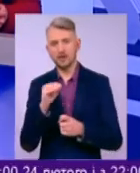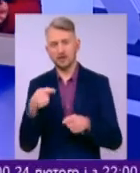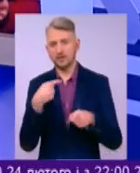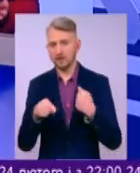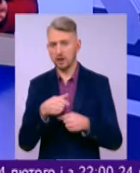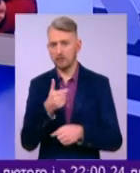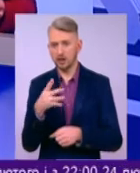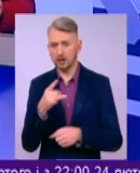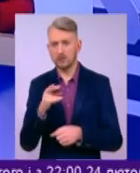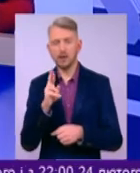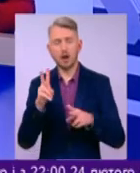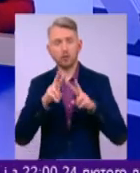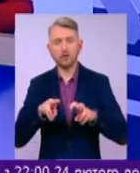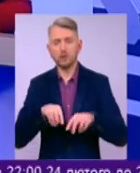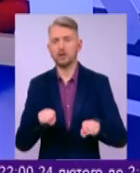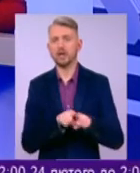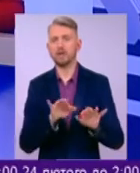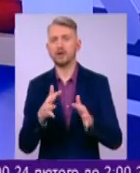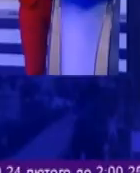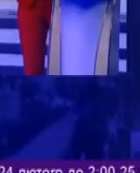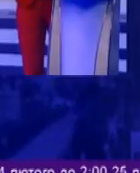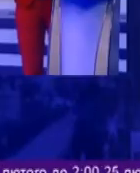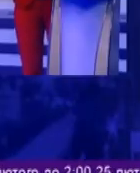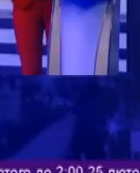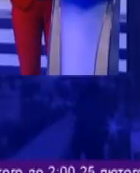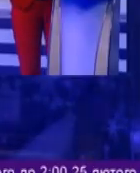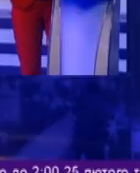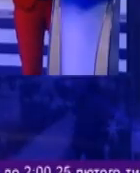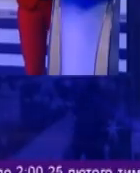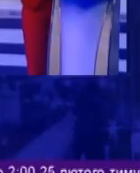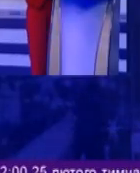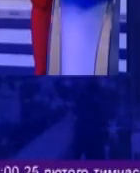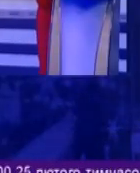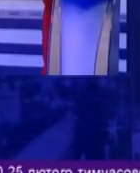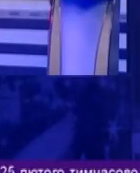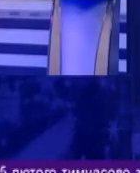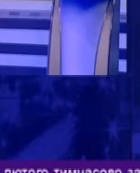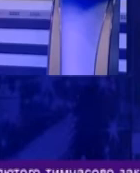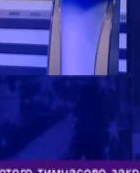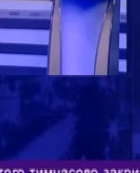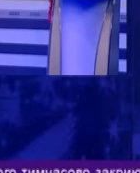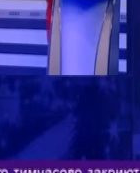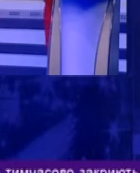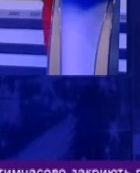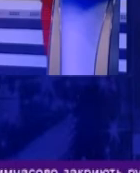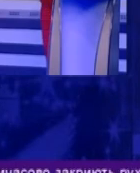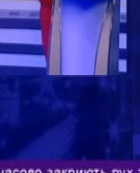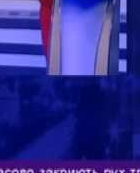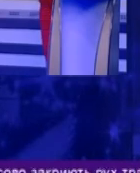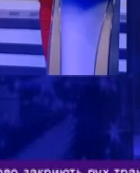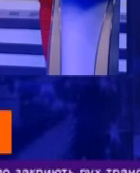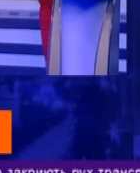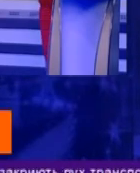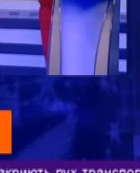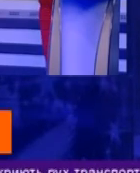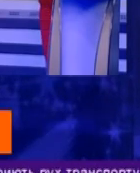рази? Як розслідуються такі випадки? Чи несуть справедливе покарання насильники? Як захистити дітей від наруги? Чому про